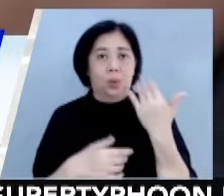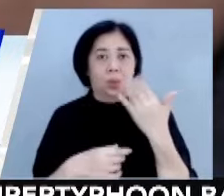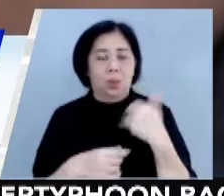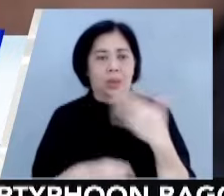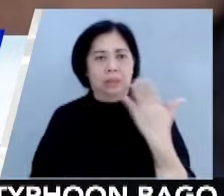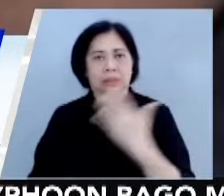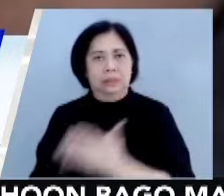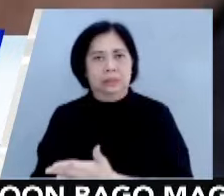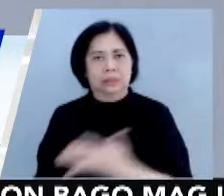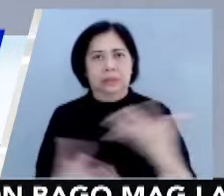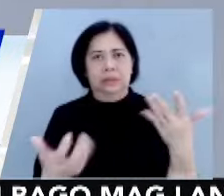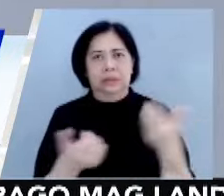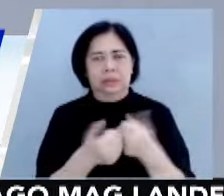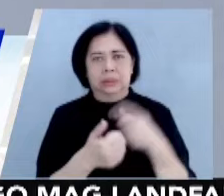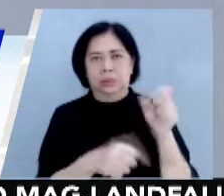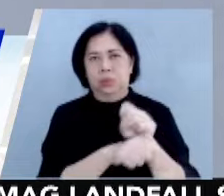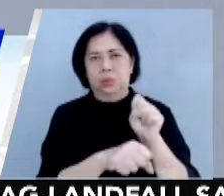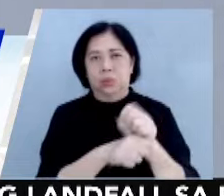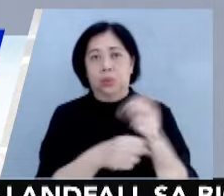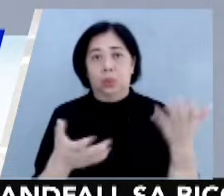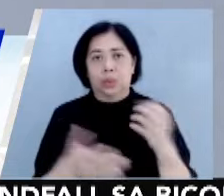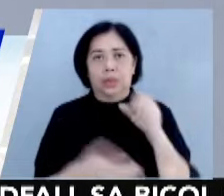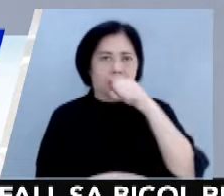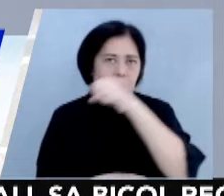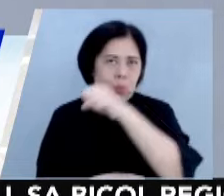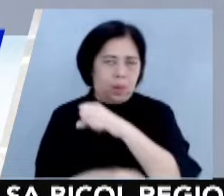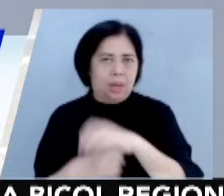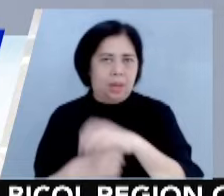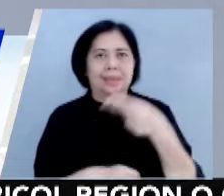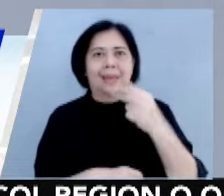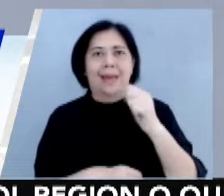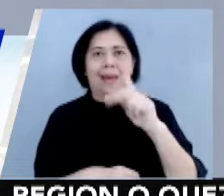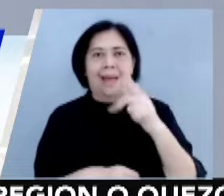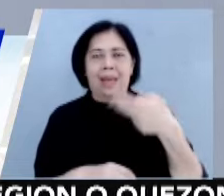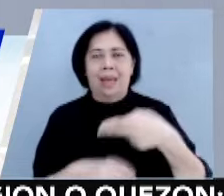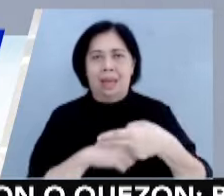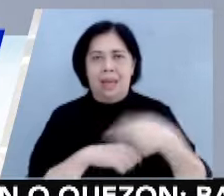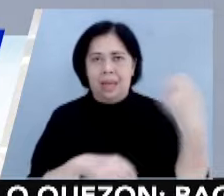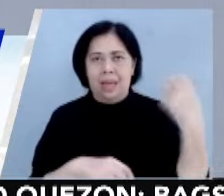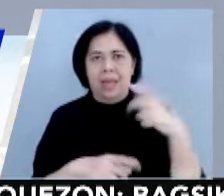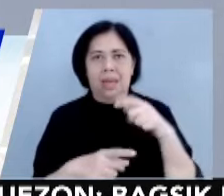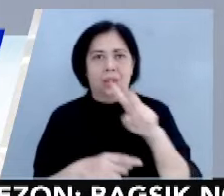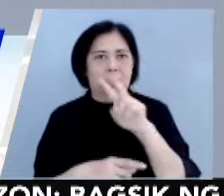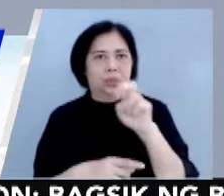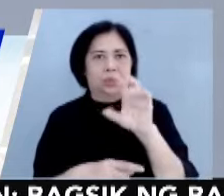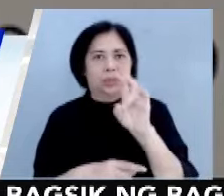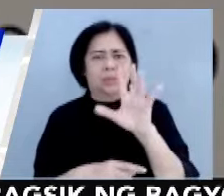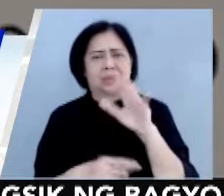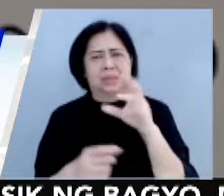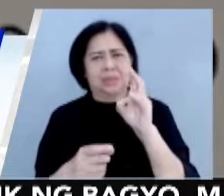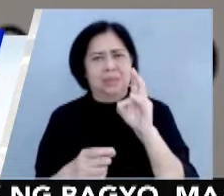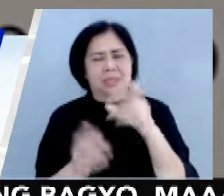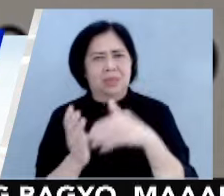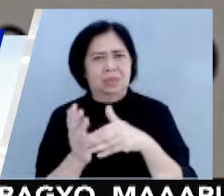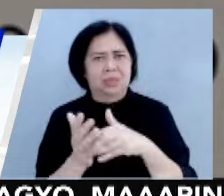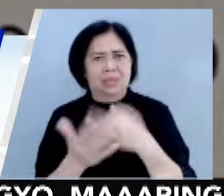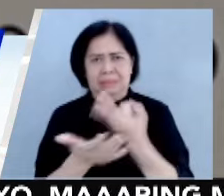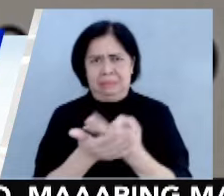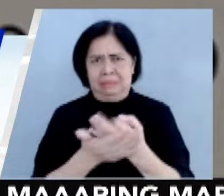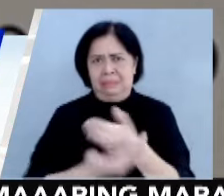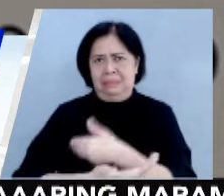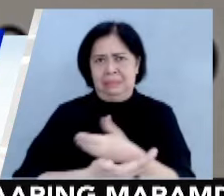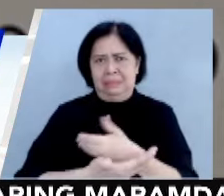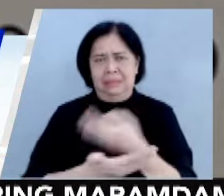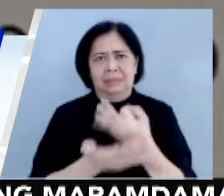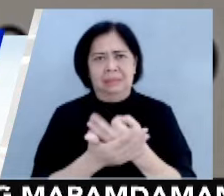aksidente sa kanyang trabaho sa Taiwan. Nahack at natangayan pa umana siya ng 270,000 pesos sa bank account, pera na ibibigay